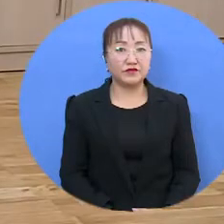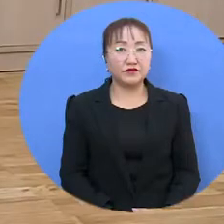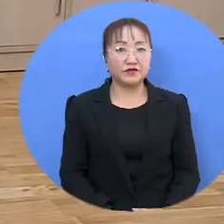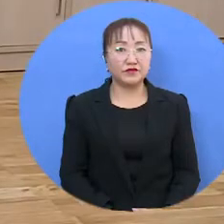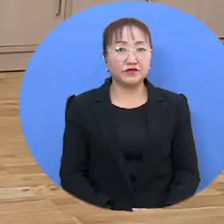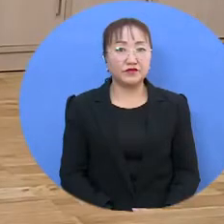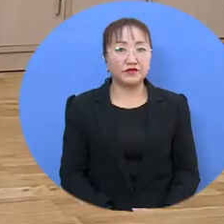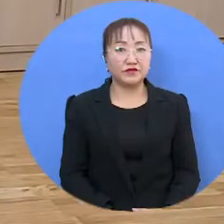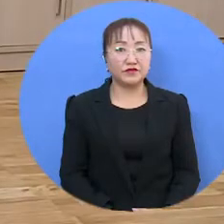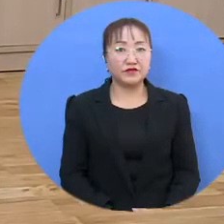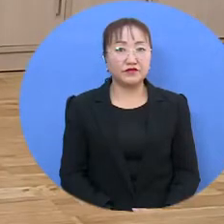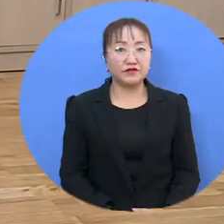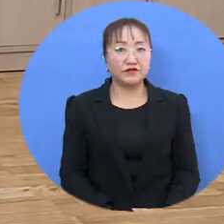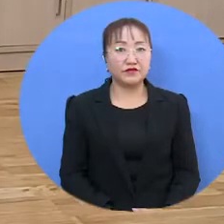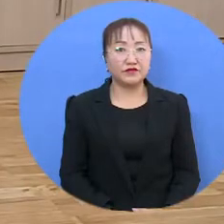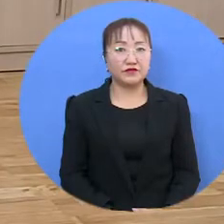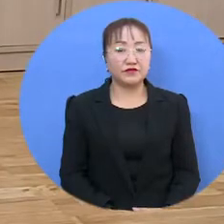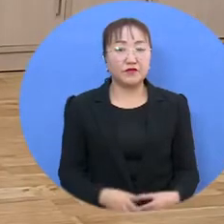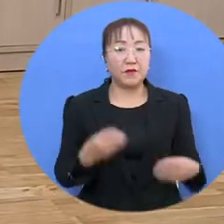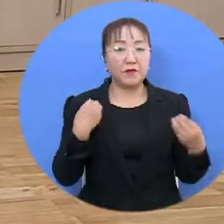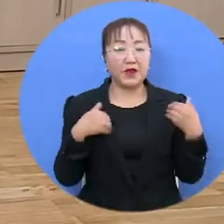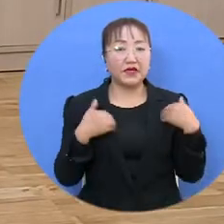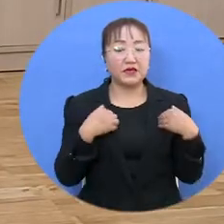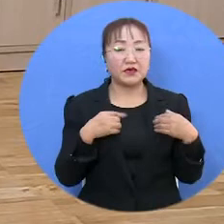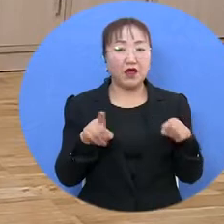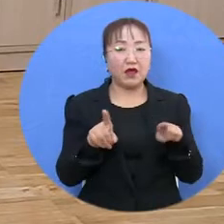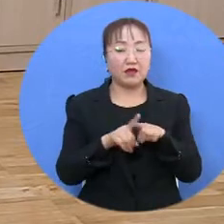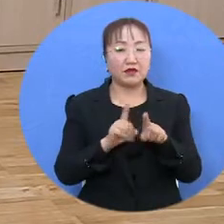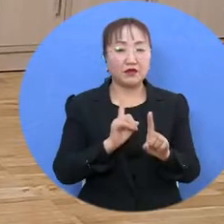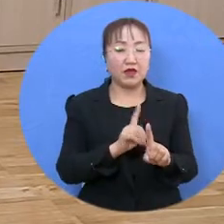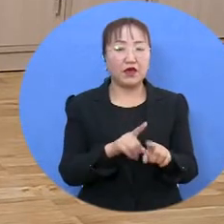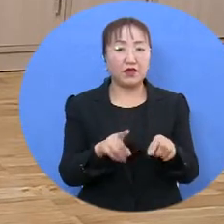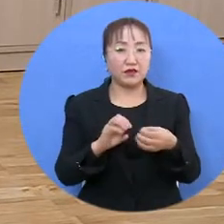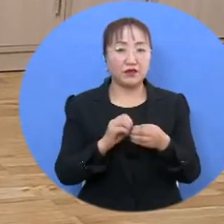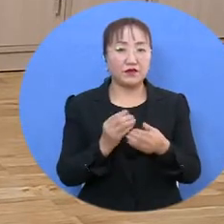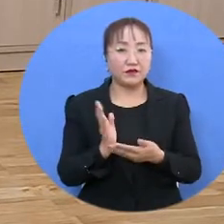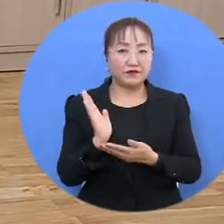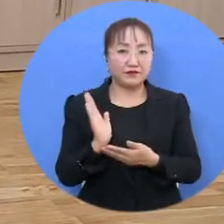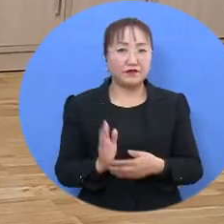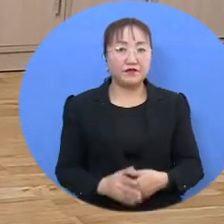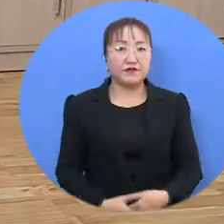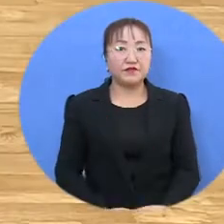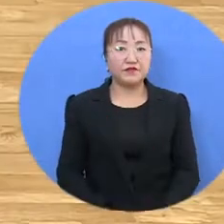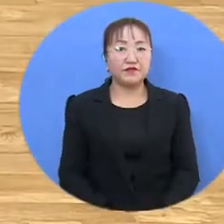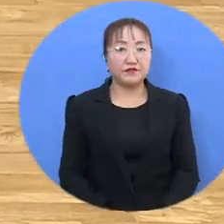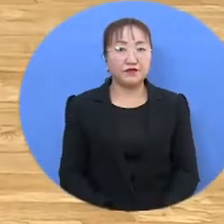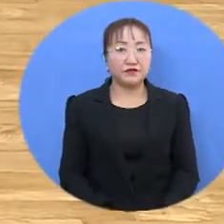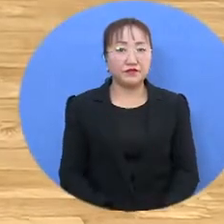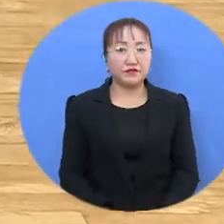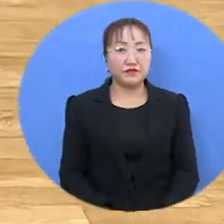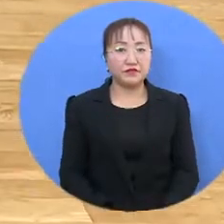2 3 4 5 6 7 basic step явла 1